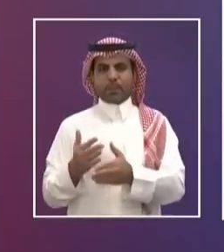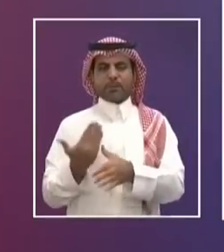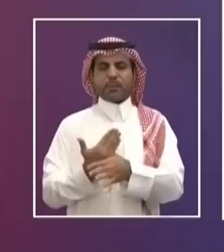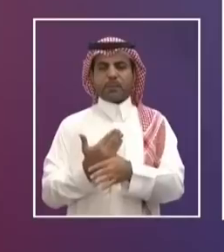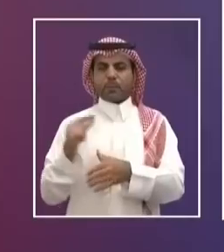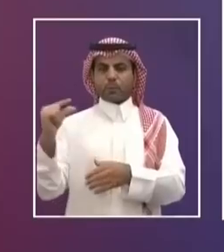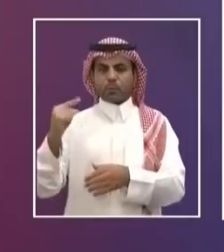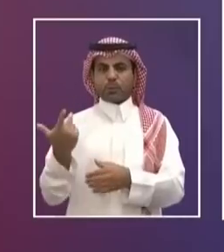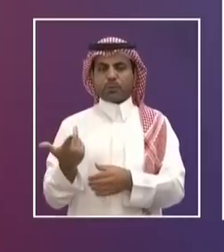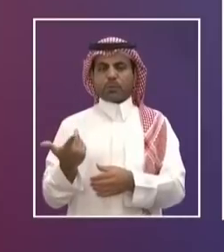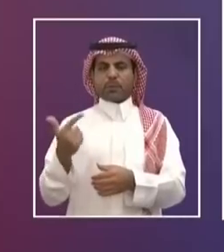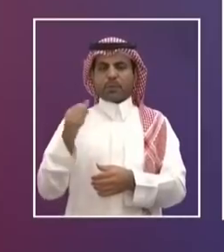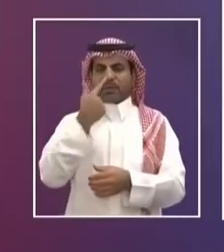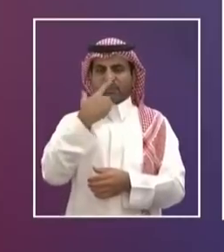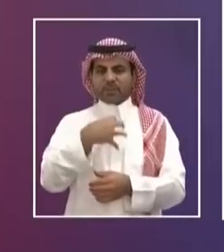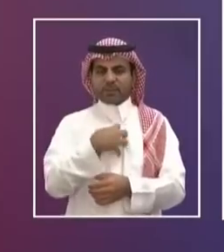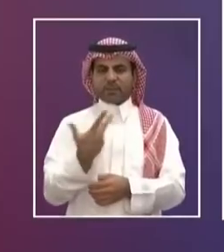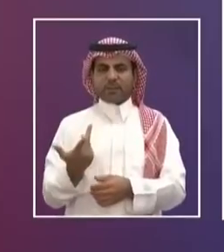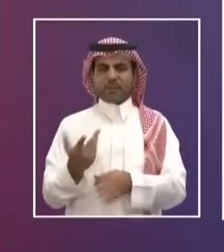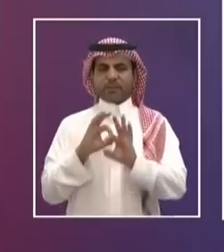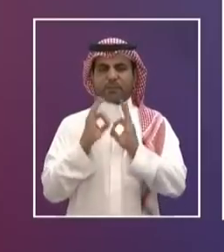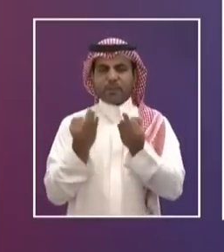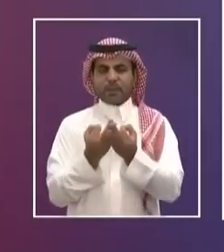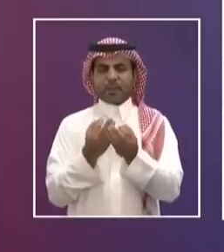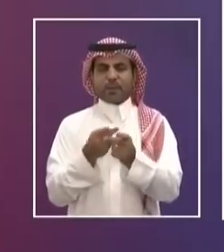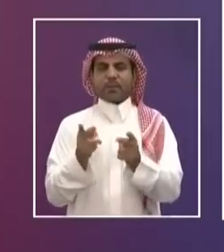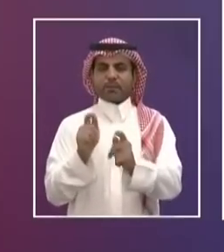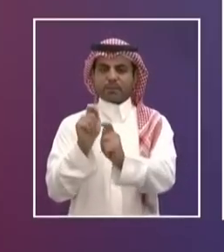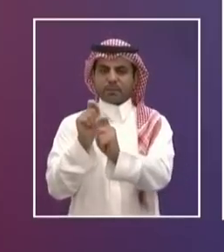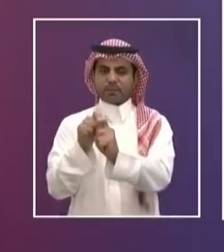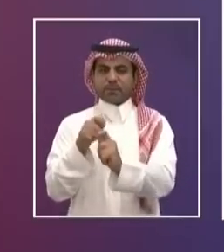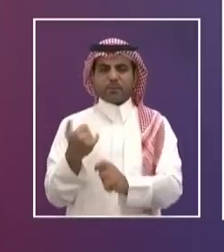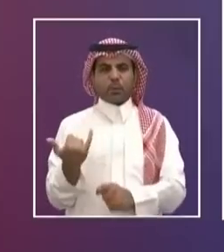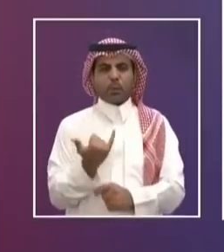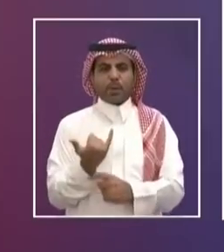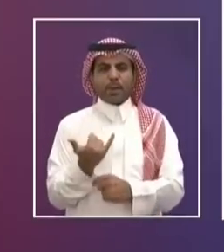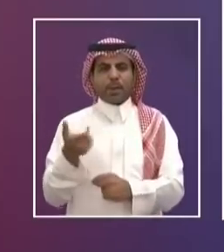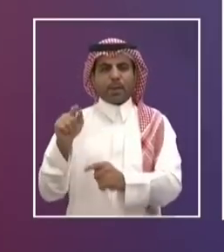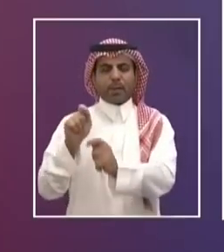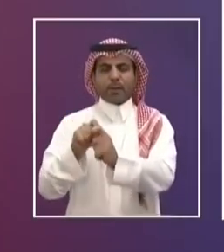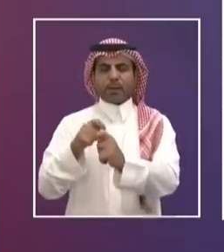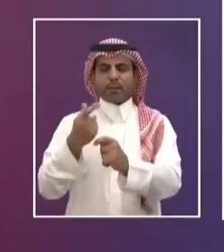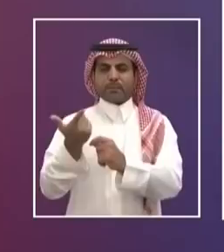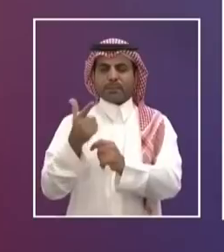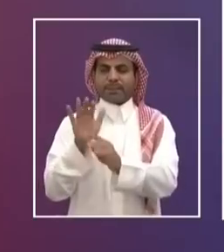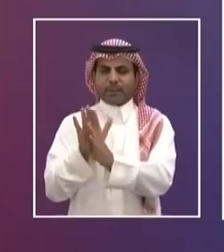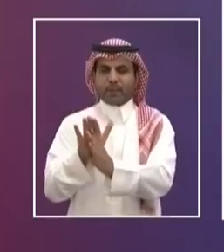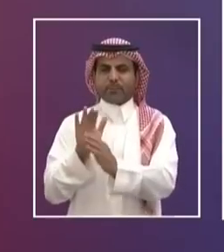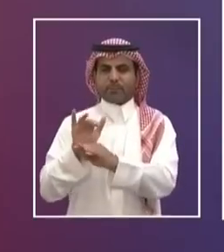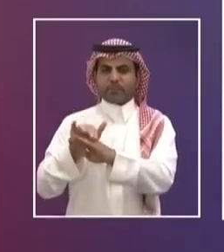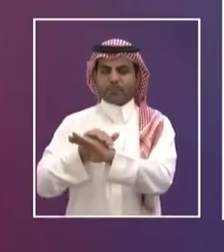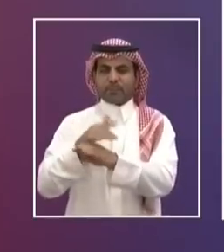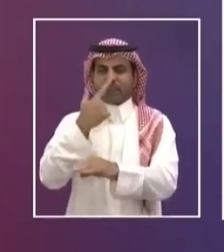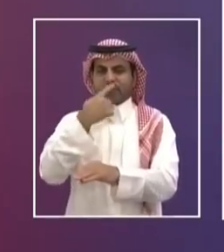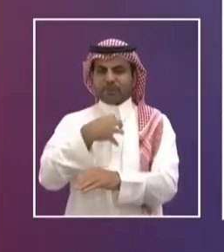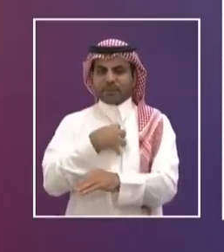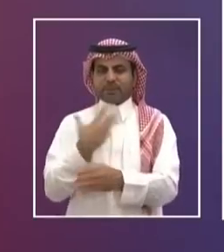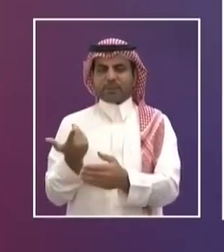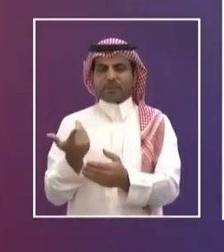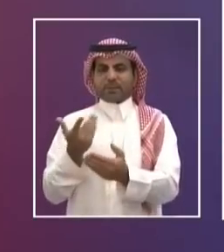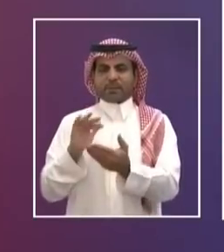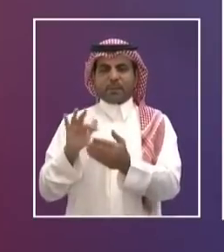أطباء وأخصائيين نفسيين واجتماعيين. ننصح بإعطائهم الدعم النفسي